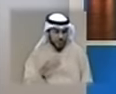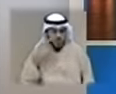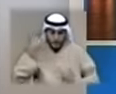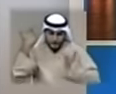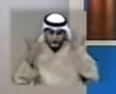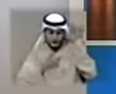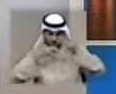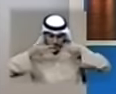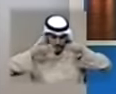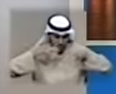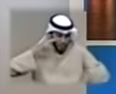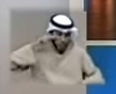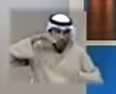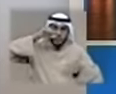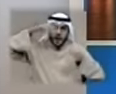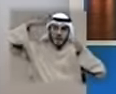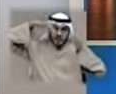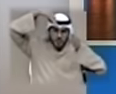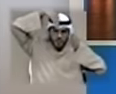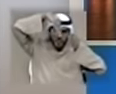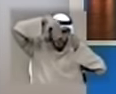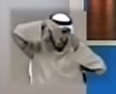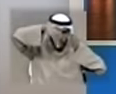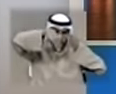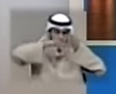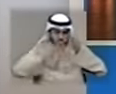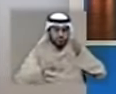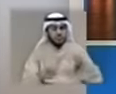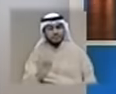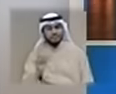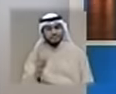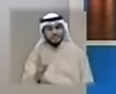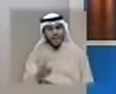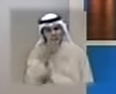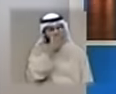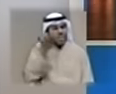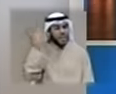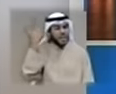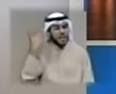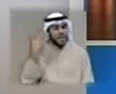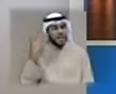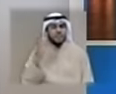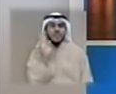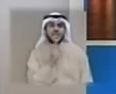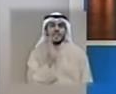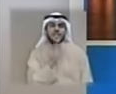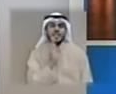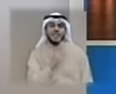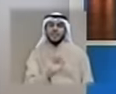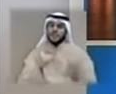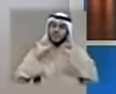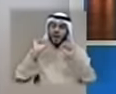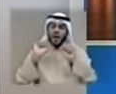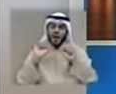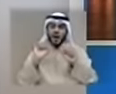البحث والتحري اتضح بأن هذا الهدف ما هو إلا بقايا من هدف بحري يستخدم بالتدريب عليه بالرماية الحية